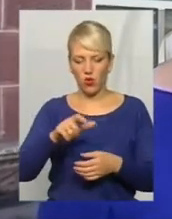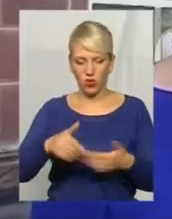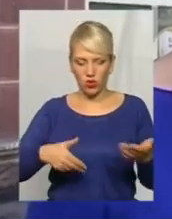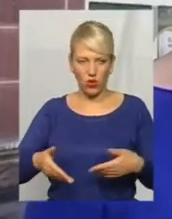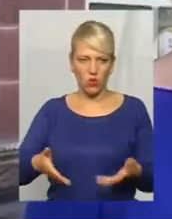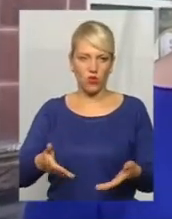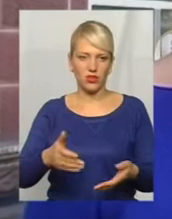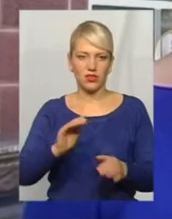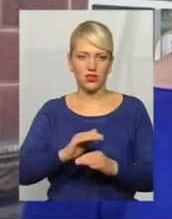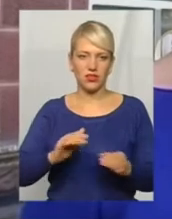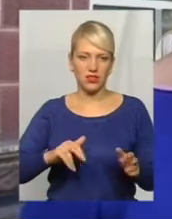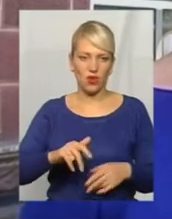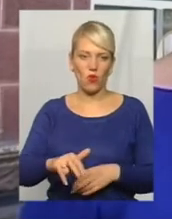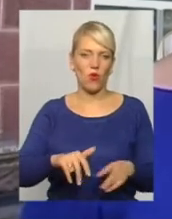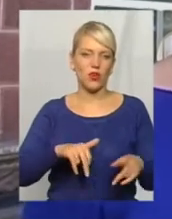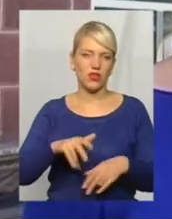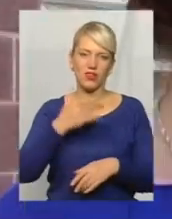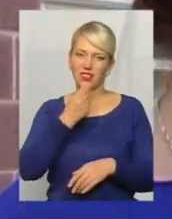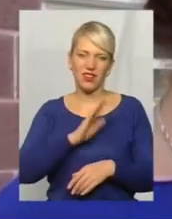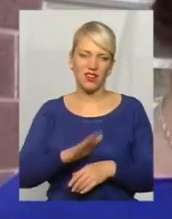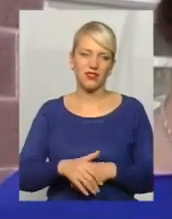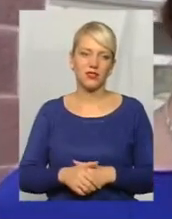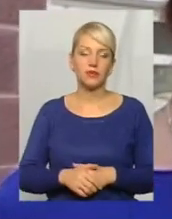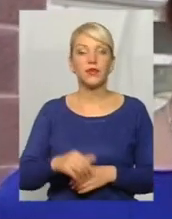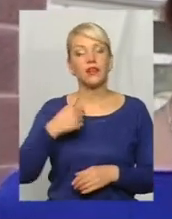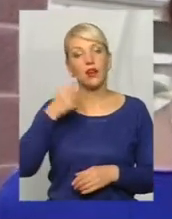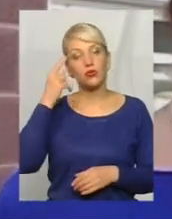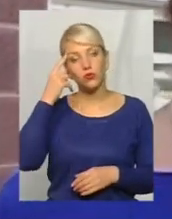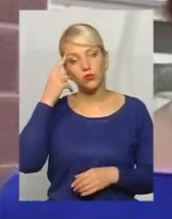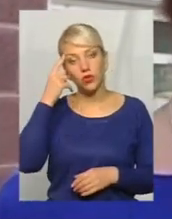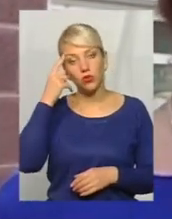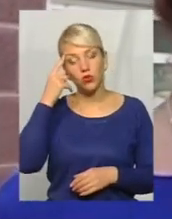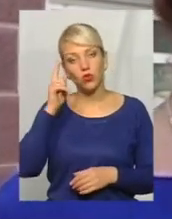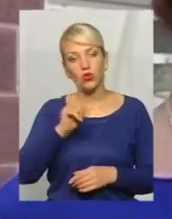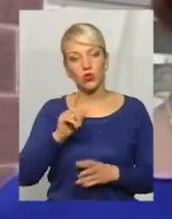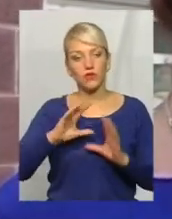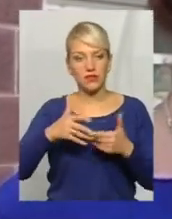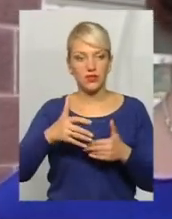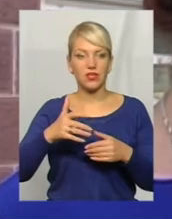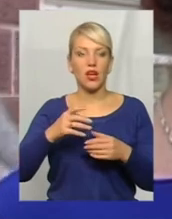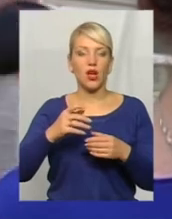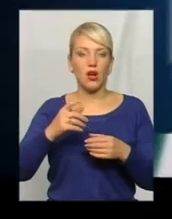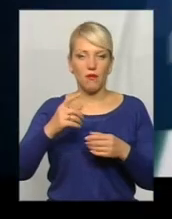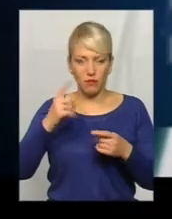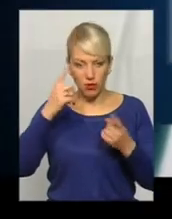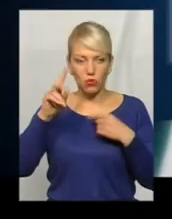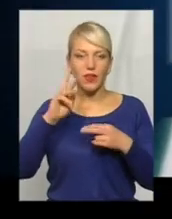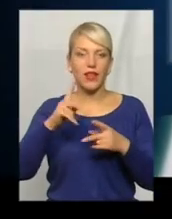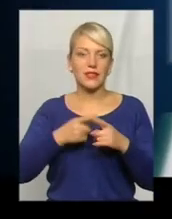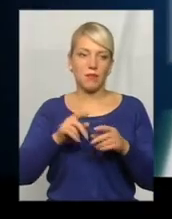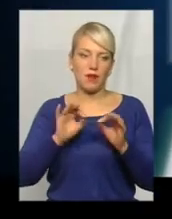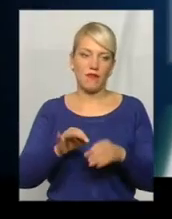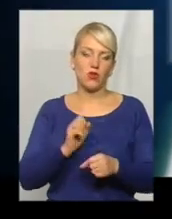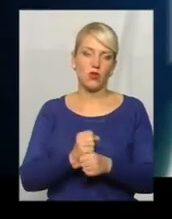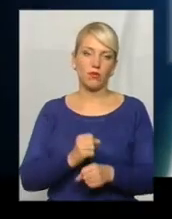діти ходять. На вулиці негарно. Я думаю, що в світі вже придумали, як це робити правильно.